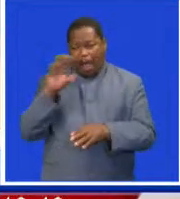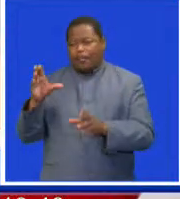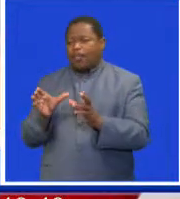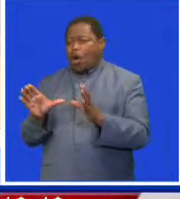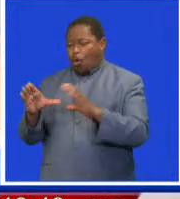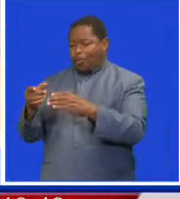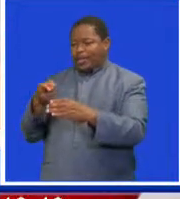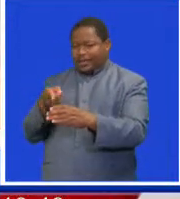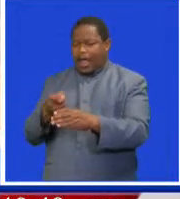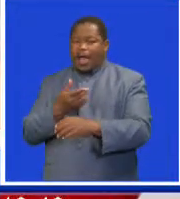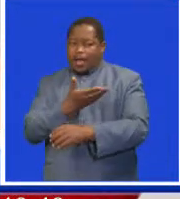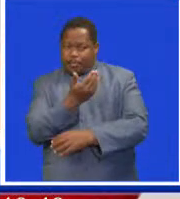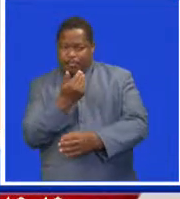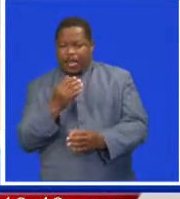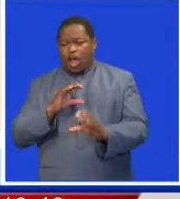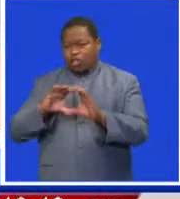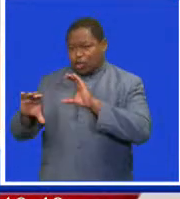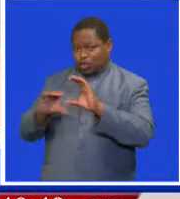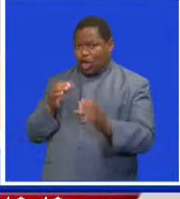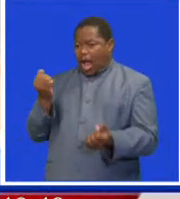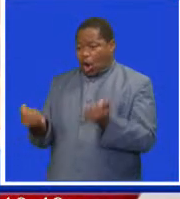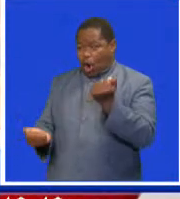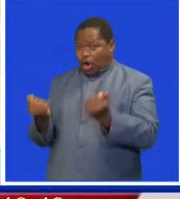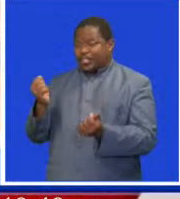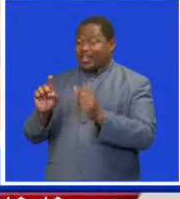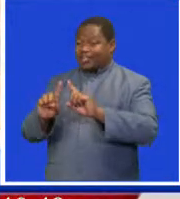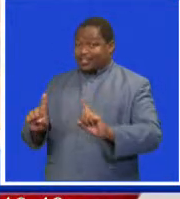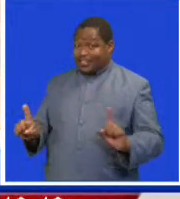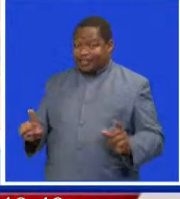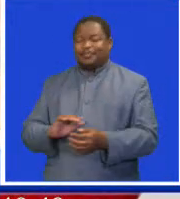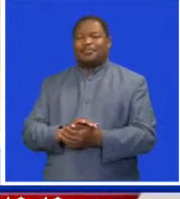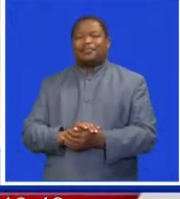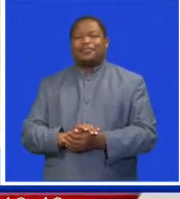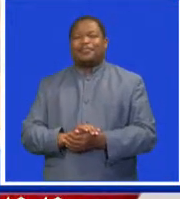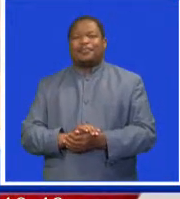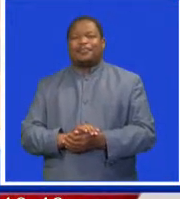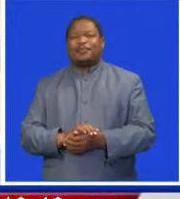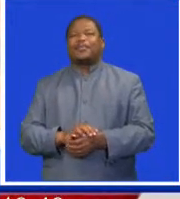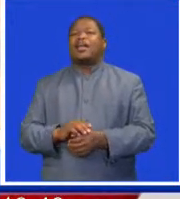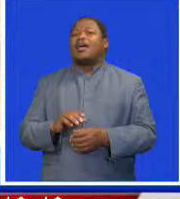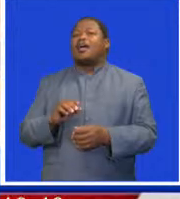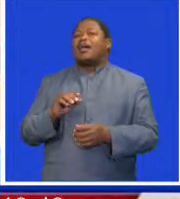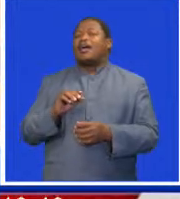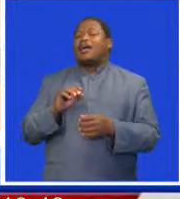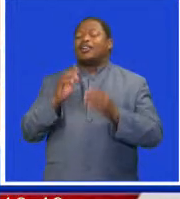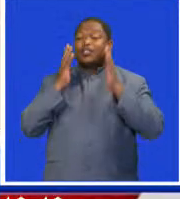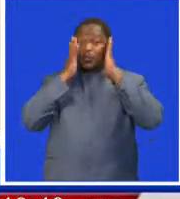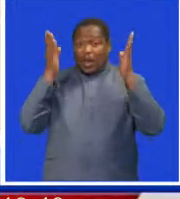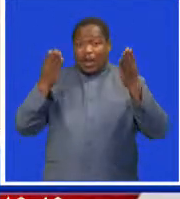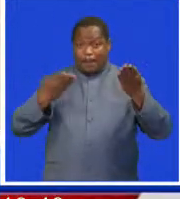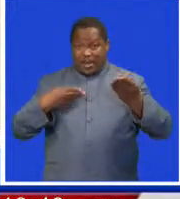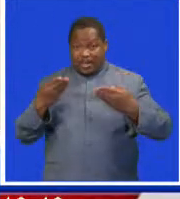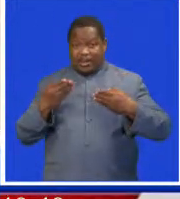lomuhle emabhizinisini. Uthi bosomabhizinisi sebatha ukukhona kubukelwa tikhalo tabo libandla lelitimele. Lolo kuthulwe indvuna